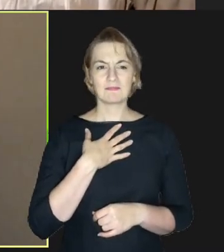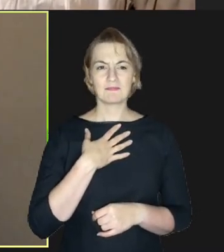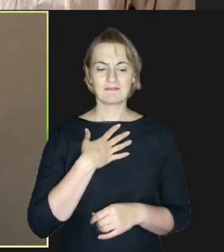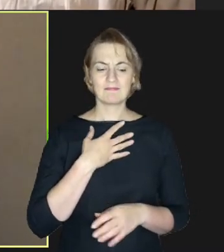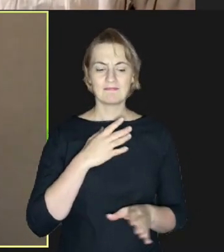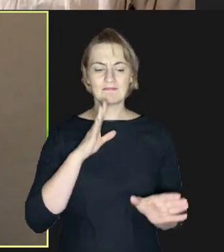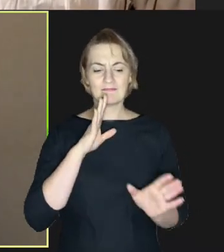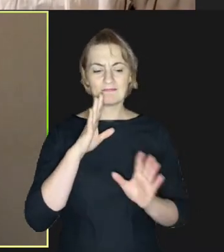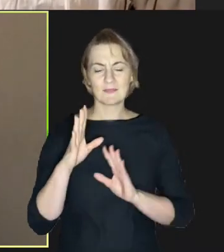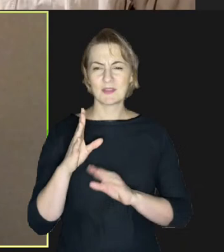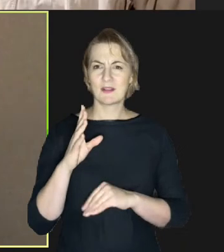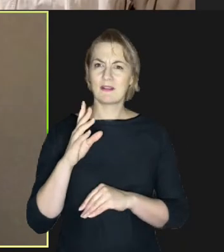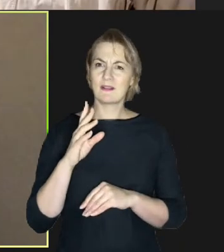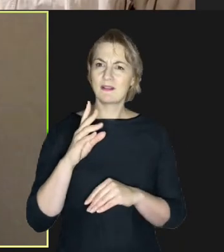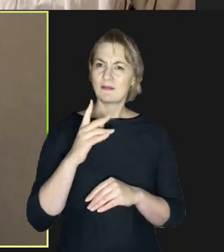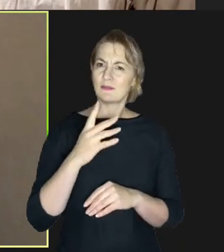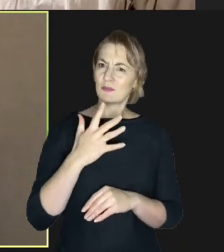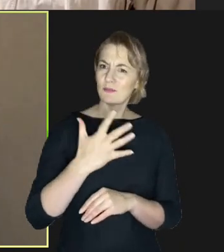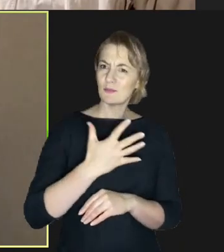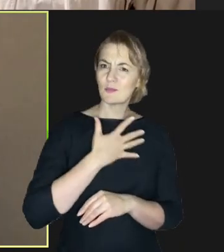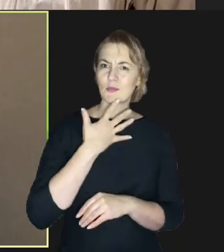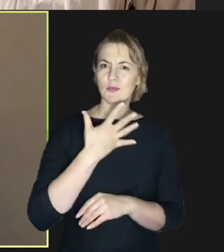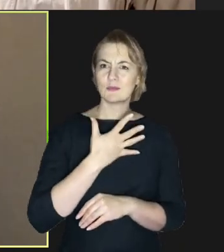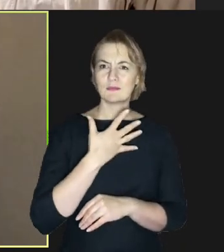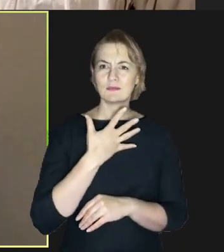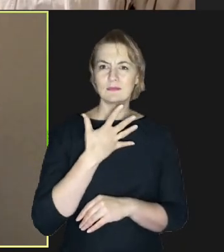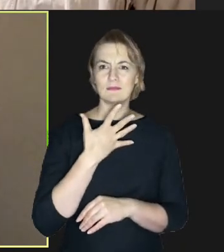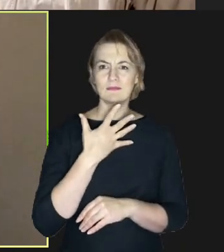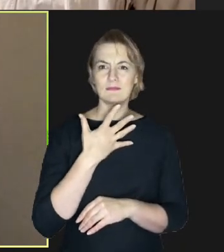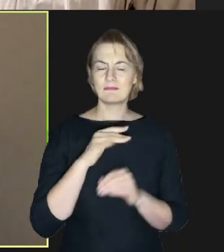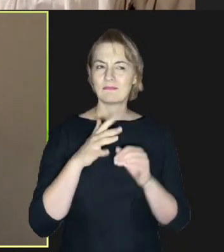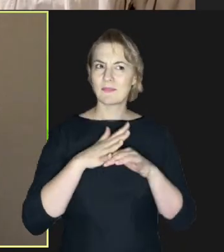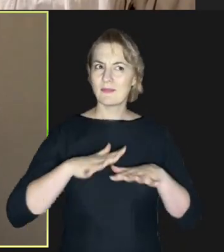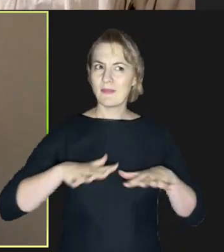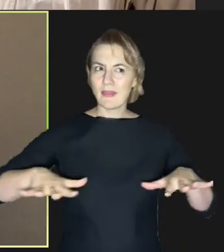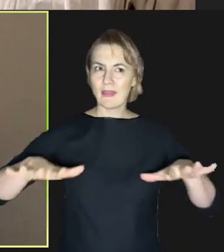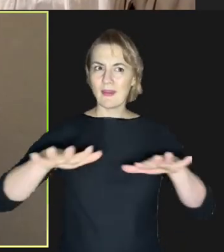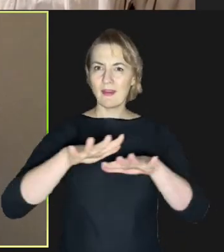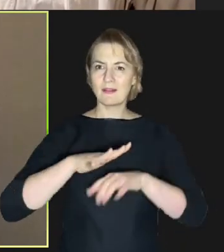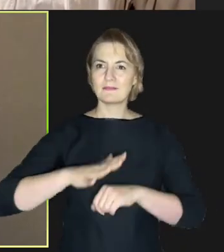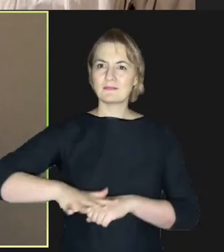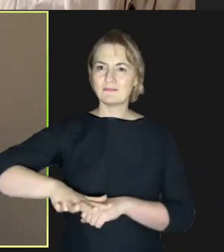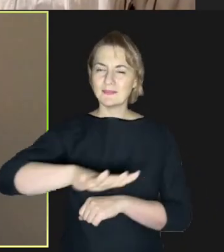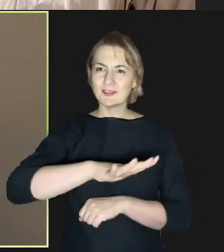znaczy jakby zobaczyłem, poczułem taką bezmierną przestrzeń,